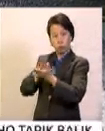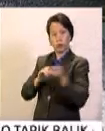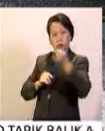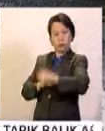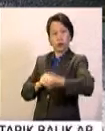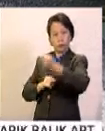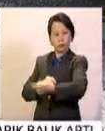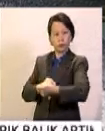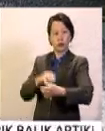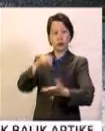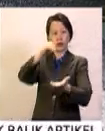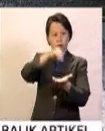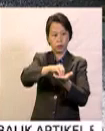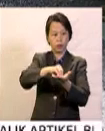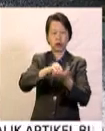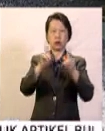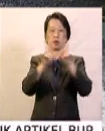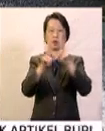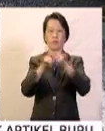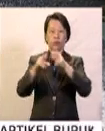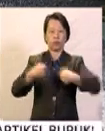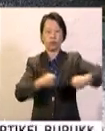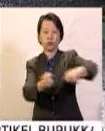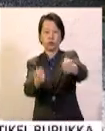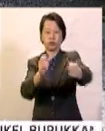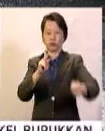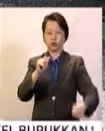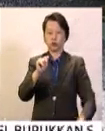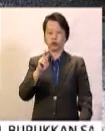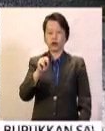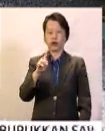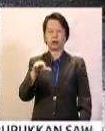isteri di kampung Sungai Kandis, Selangor